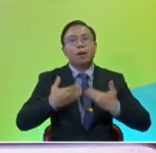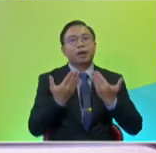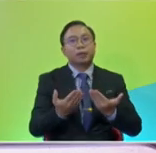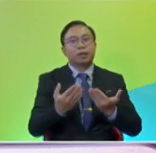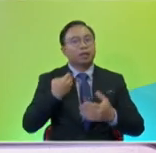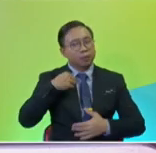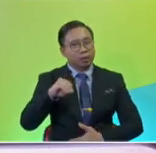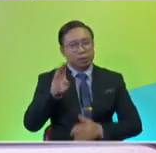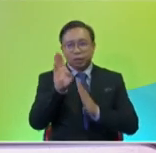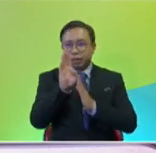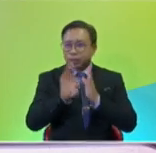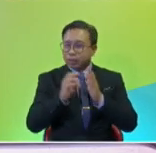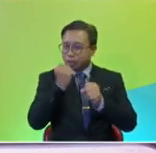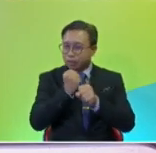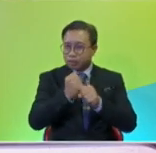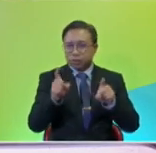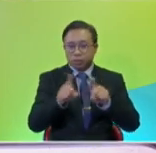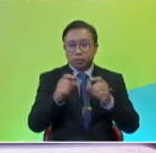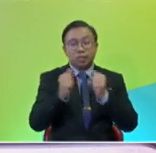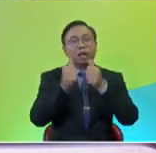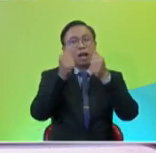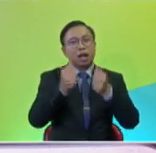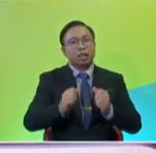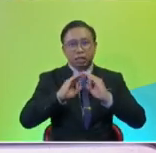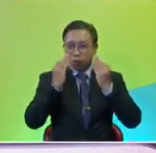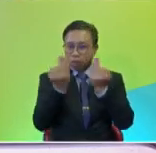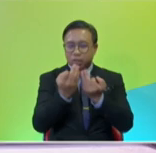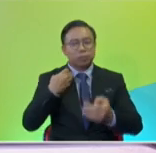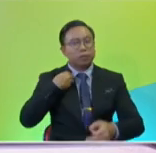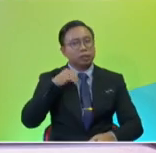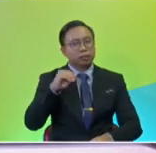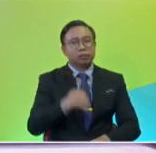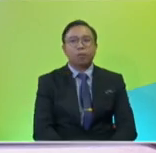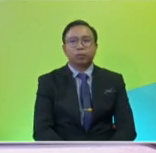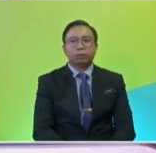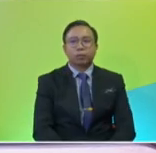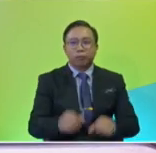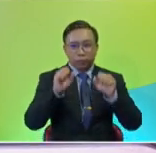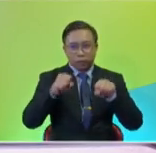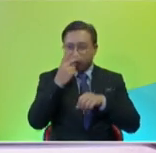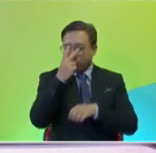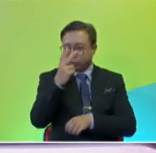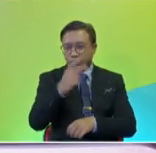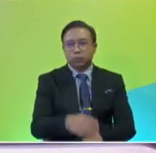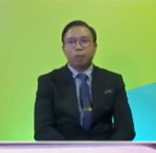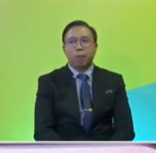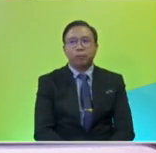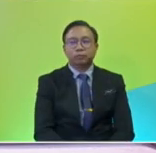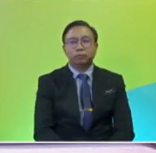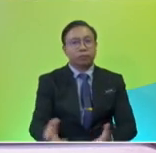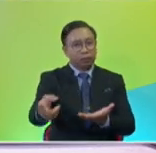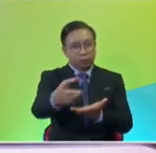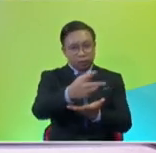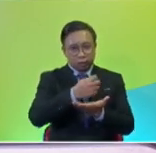mereka bekerjasama dengan ahli keluarga mereka. Oh. Bolehlah kita tengok hasil